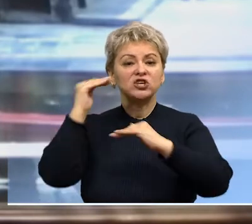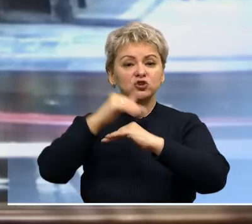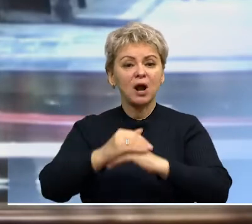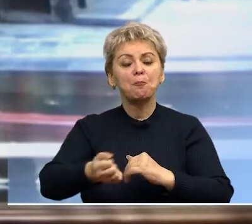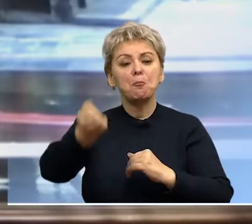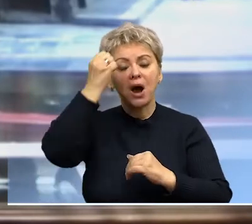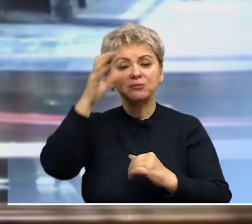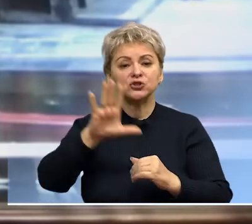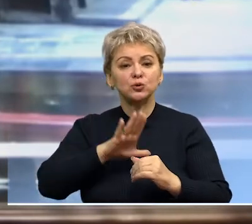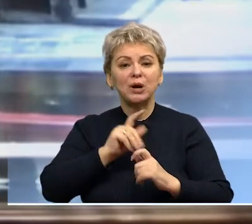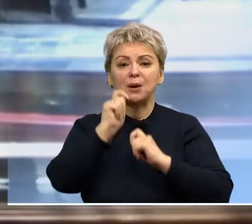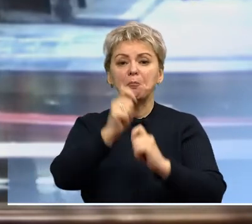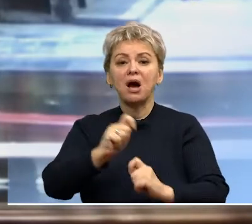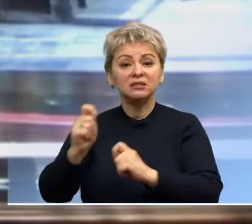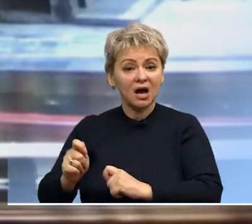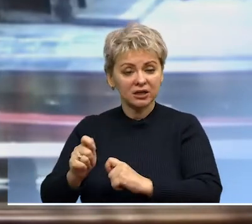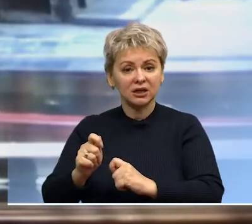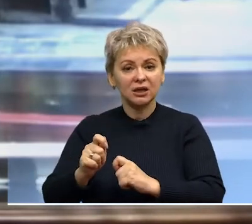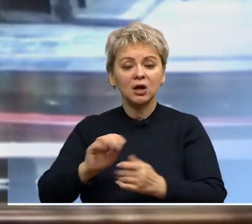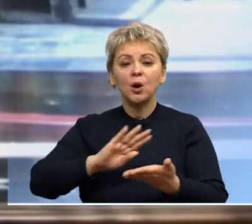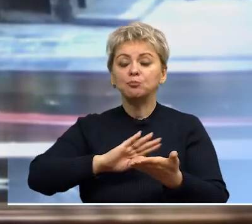вечера памяти, были подарки.